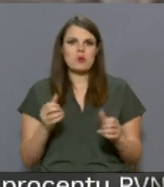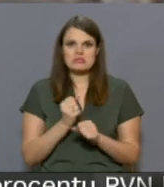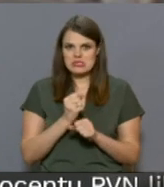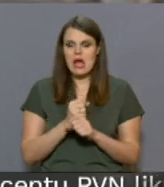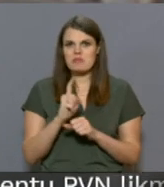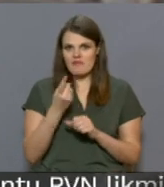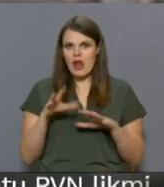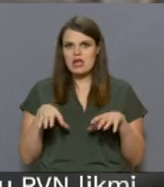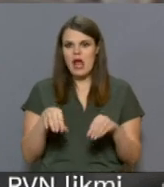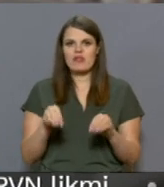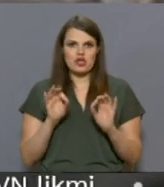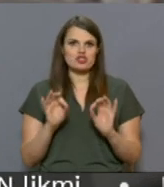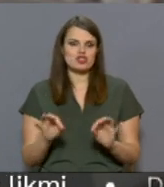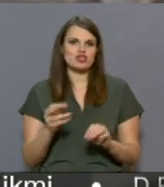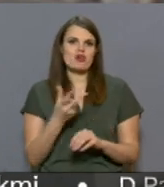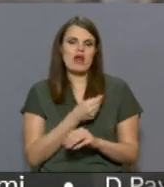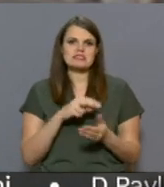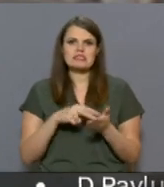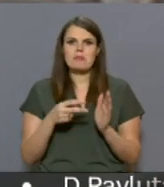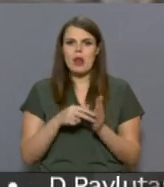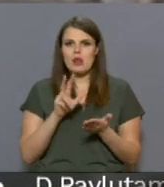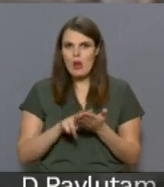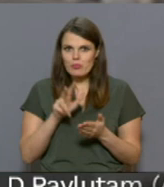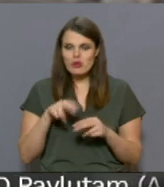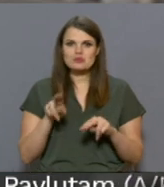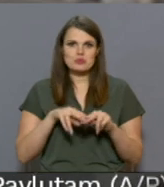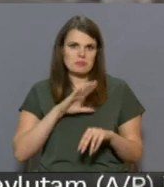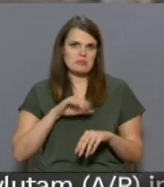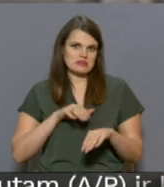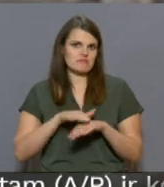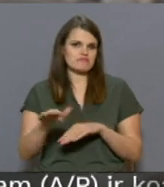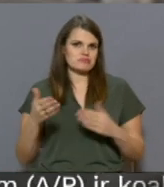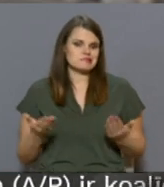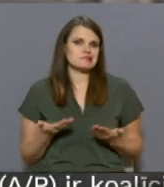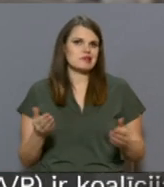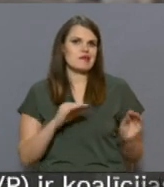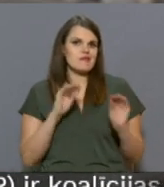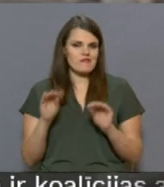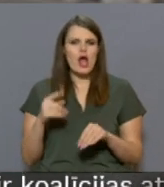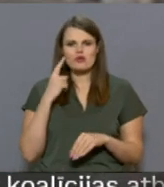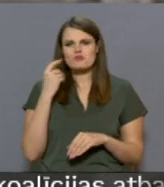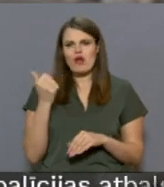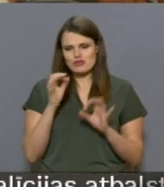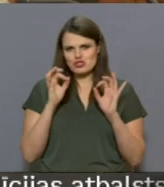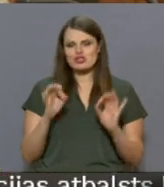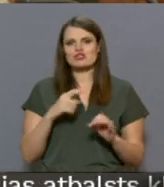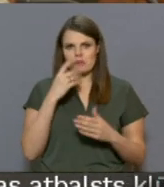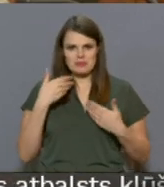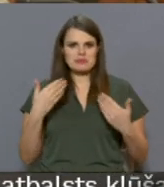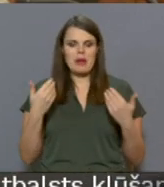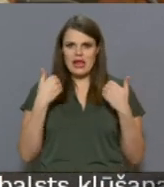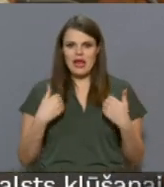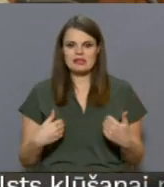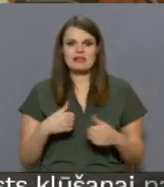darām tieši vakcinēšanas plāna pieņemšanu un pēc tam arī īstenošanu dzīvē. Es domāju, viņš tiešām gribēs pierādīt sevi.